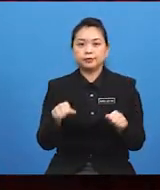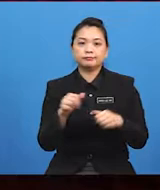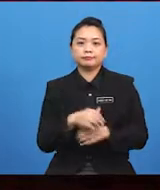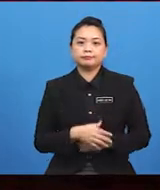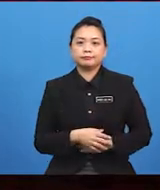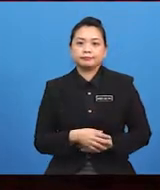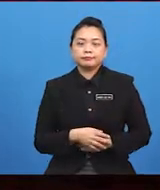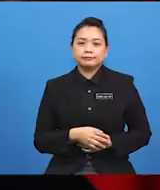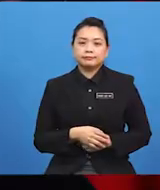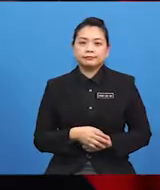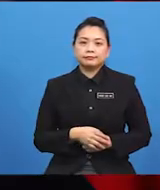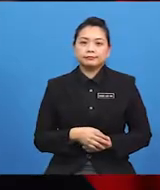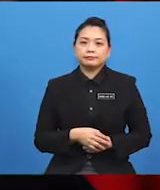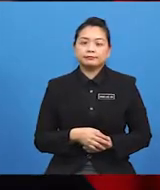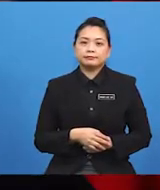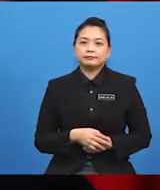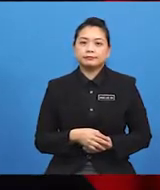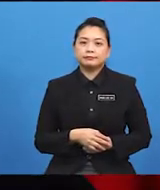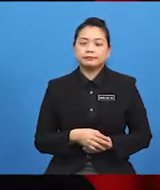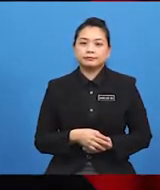cikgu. Silakan.